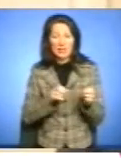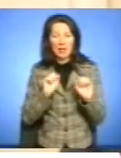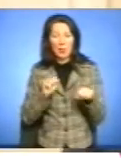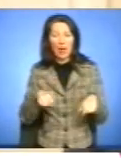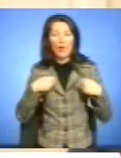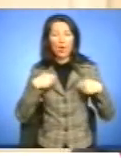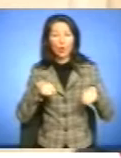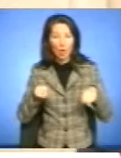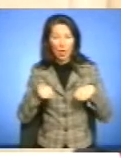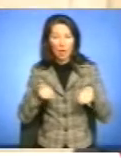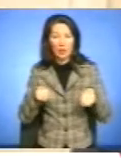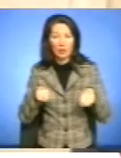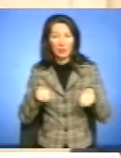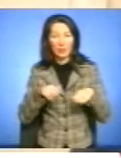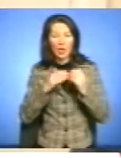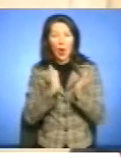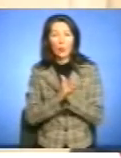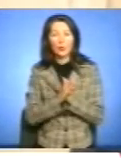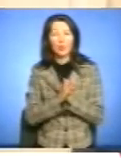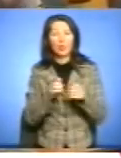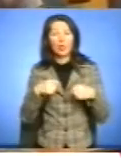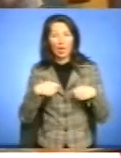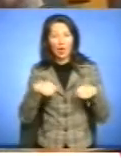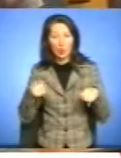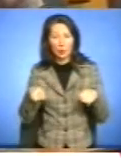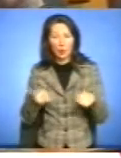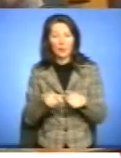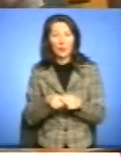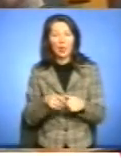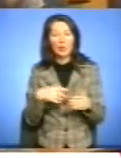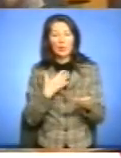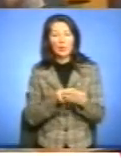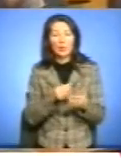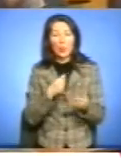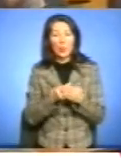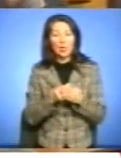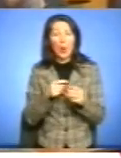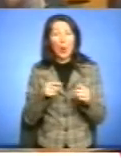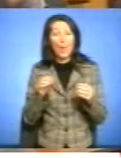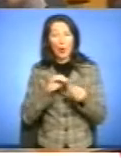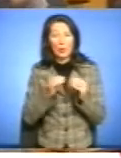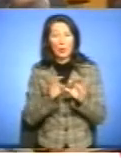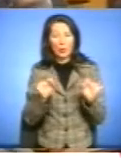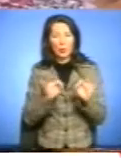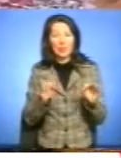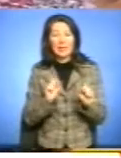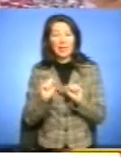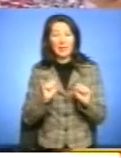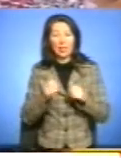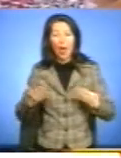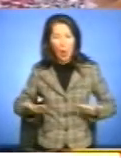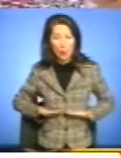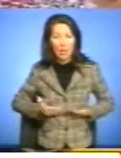торгівлі оптової та роздрібної торгівлі. Про свої бюджетні проблеми розповіли керівники комунальних установ.